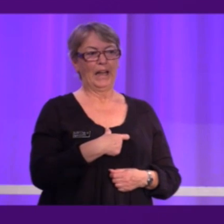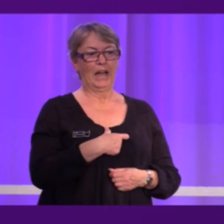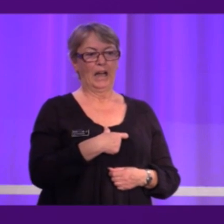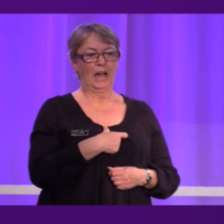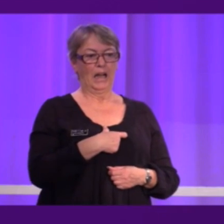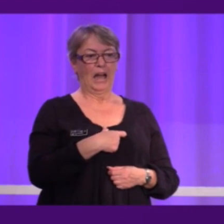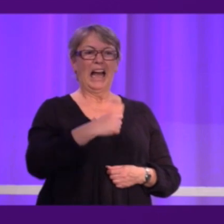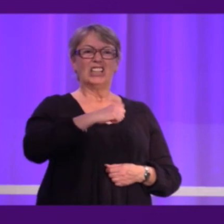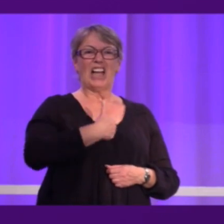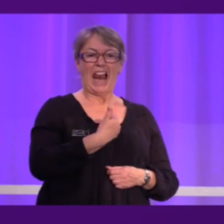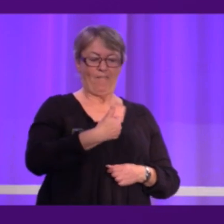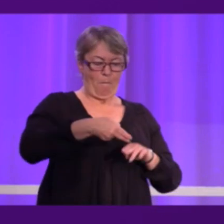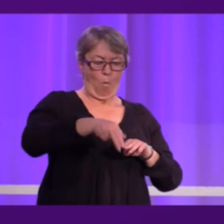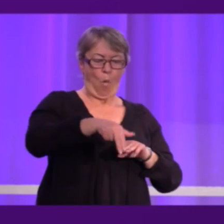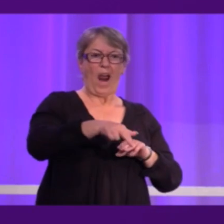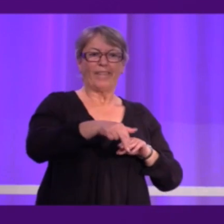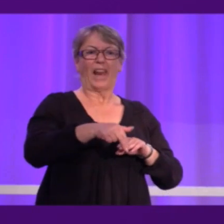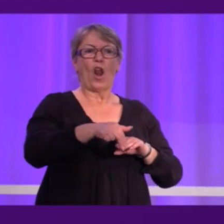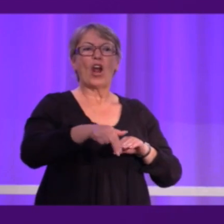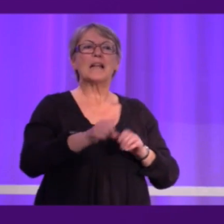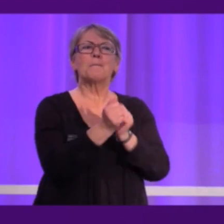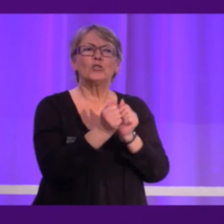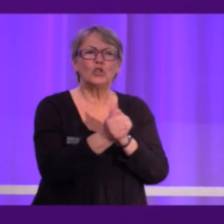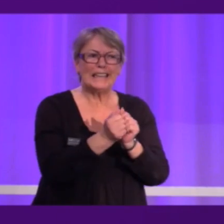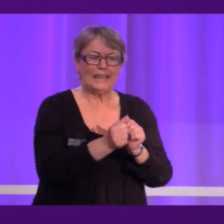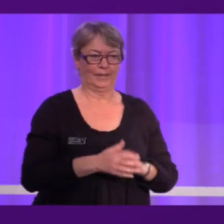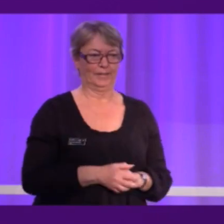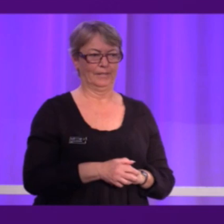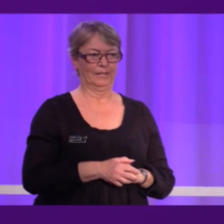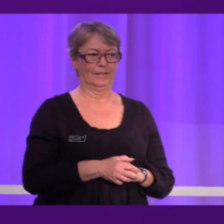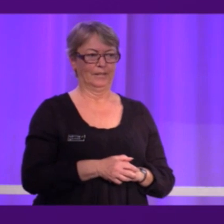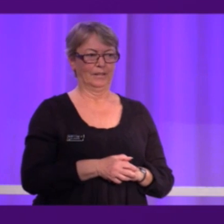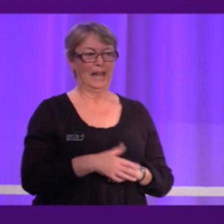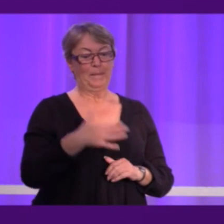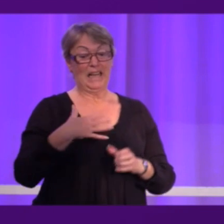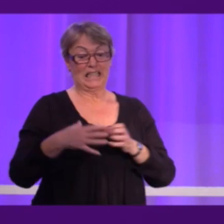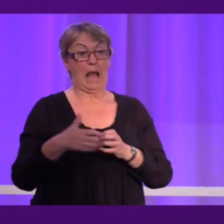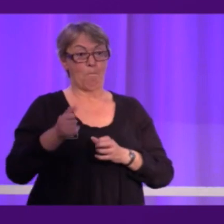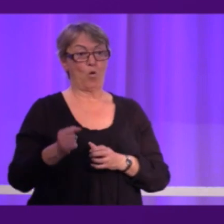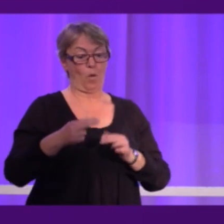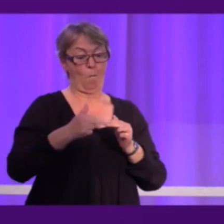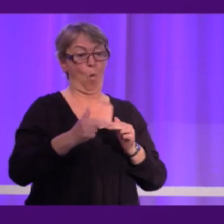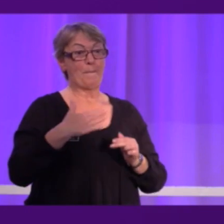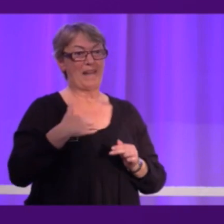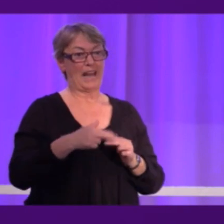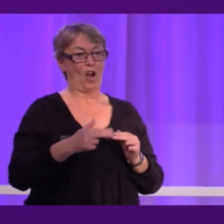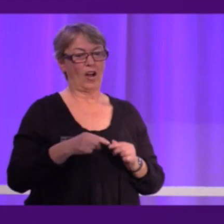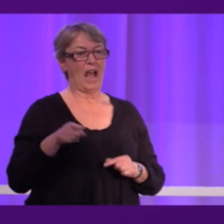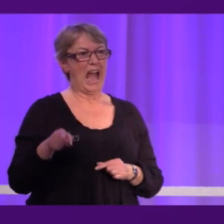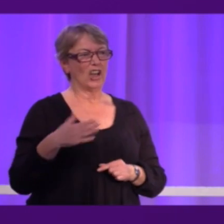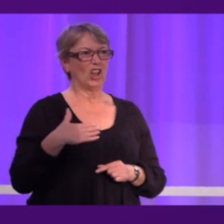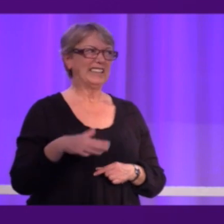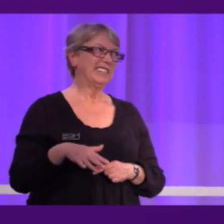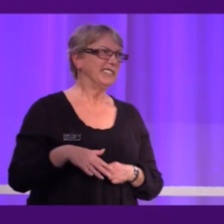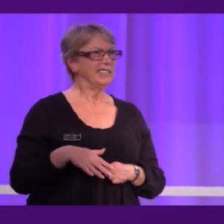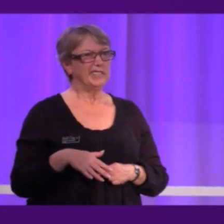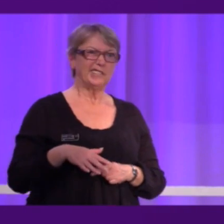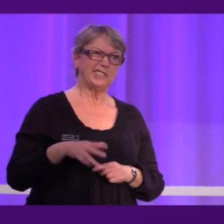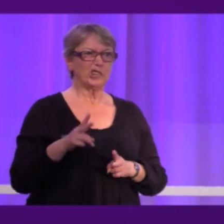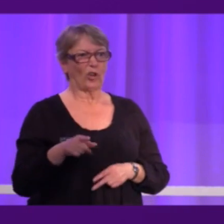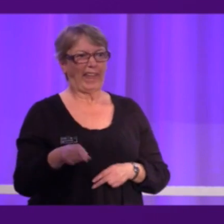självmålande nagellacksmaskin. Ja, det är min sambo som målar mina naglar idag, vilket han tycker är så där